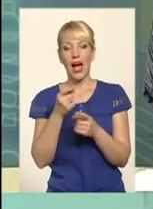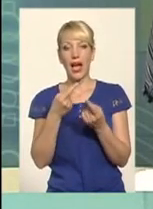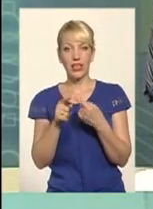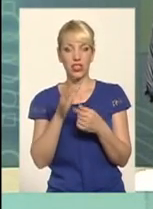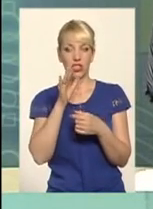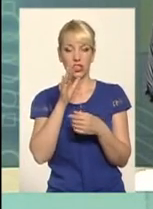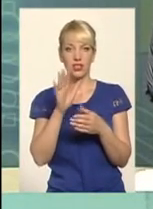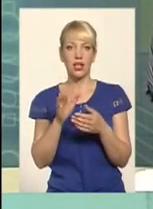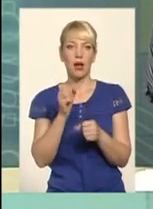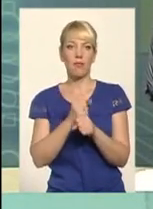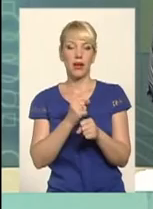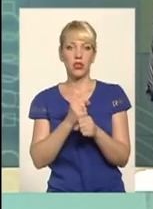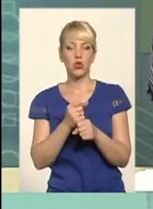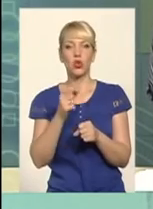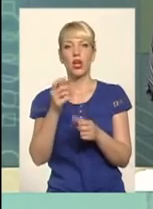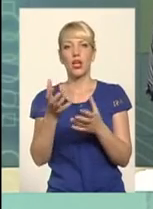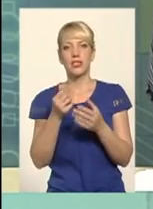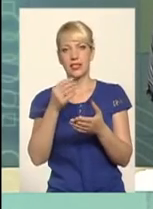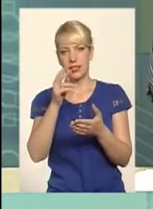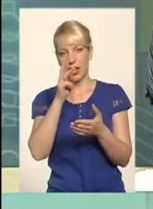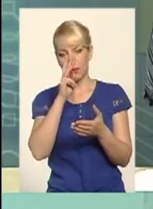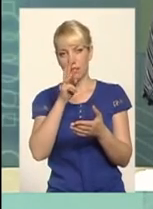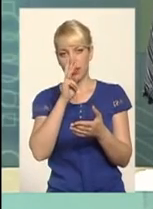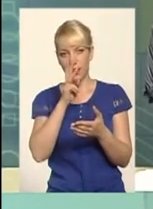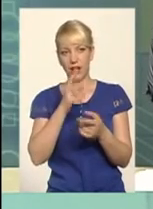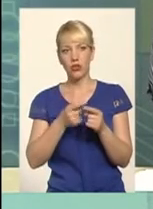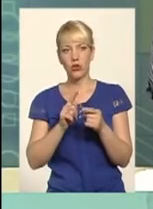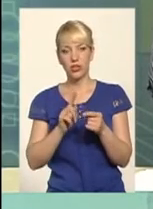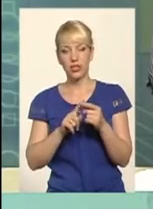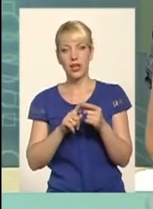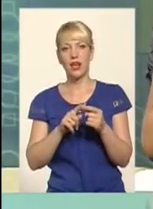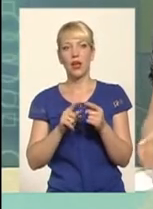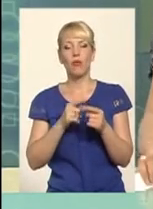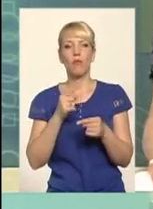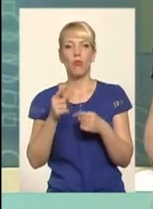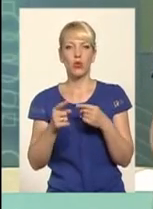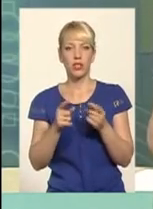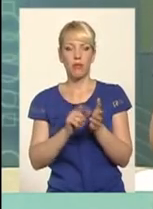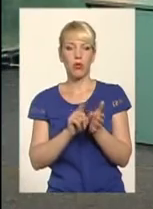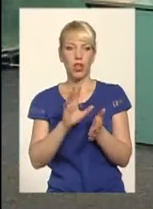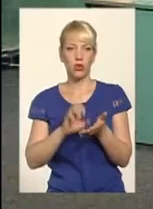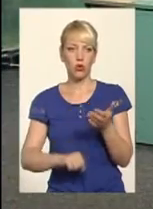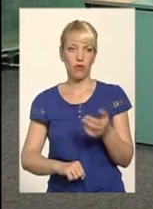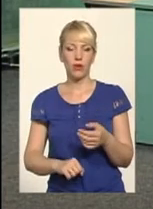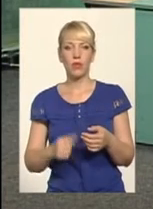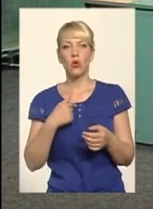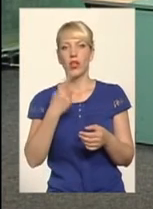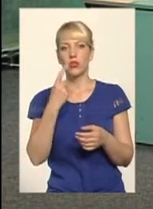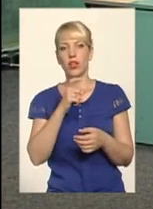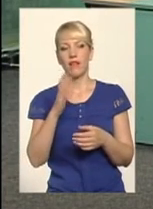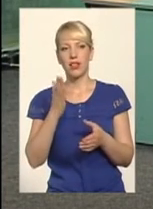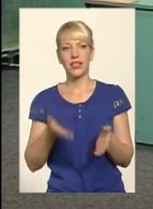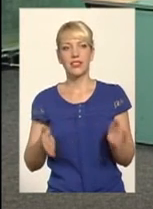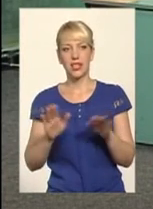інший час вона працює, це вона отримує зарплату, і все інше це йде поза податковим і іншим законодавством. Пане Сергій, у нас буквально одна